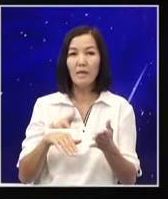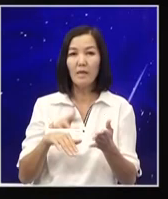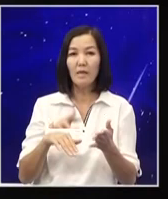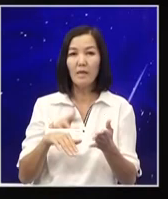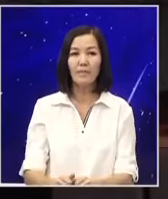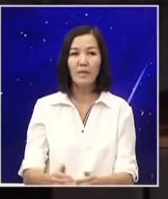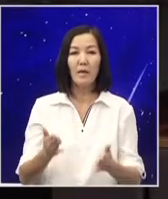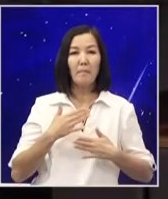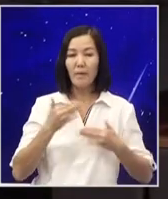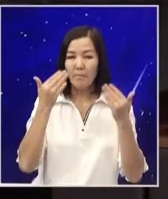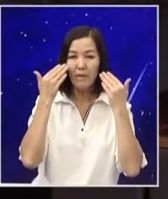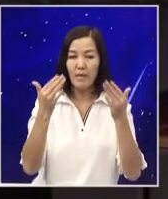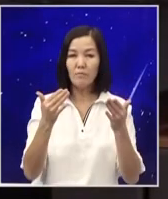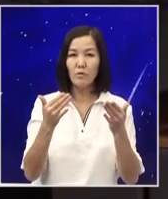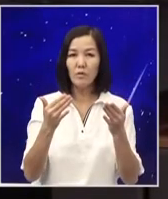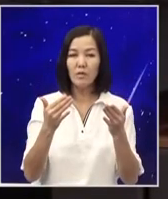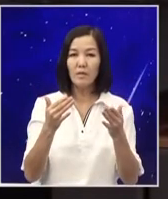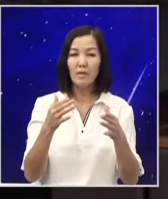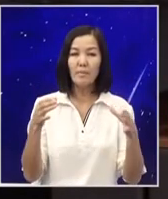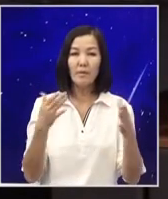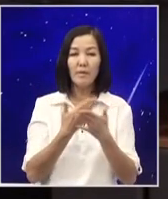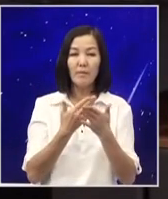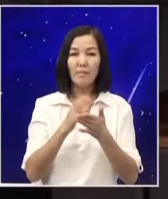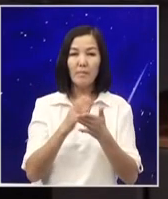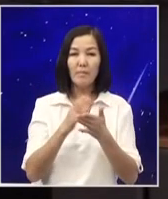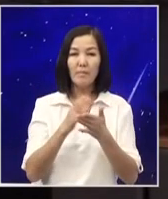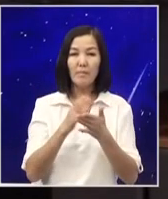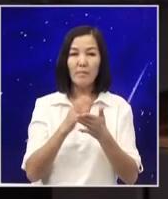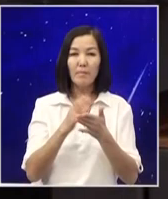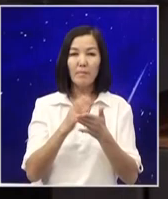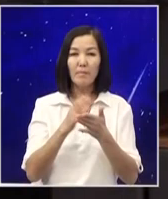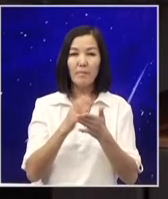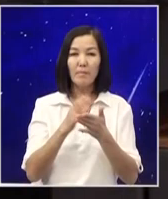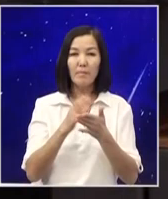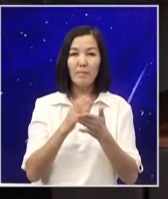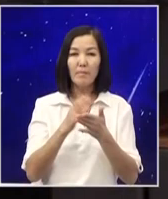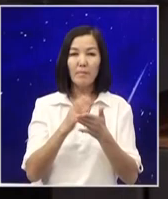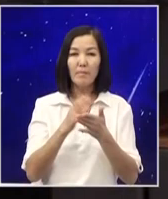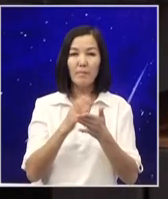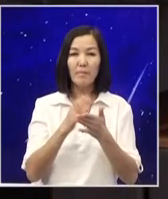Мен білгем жоқ. Ол сондай ол секте екенін. Өйткені...